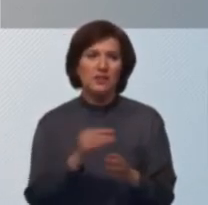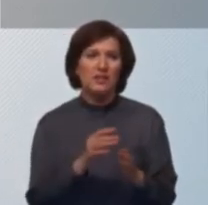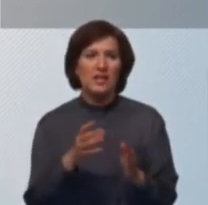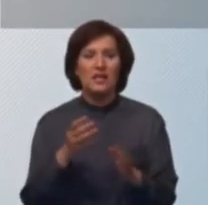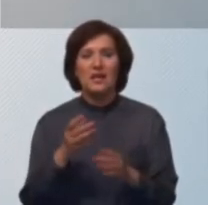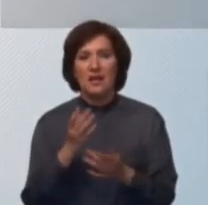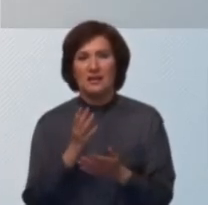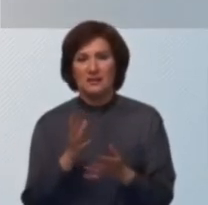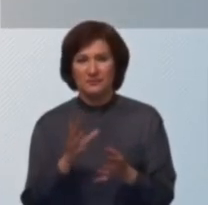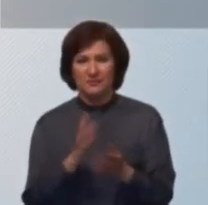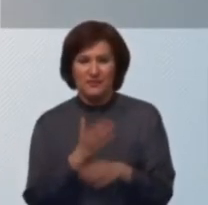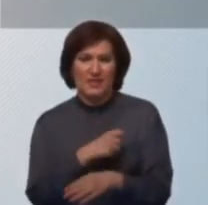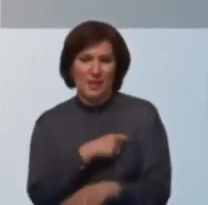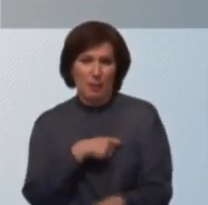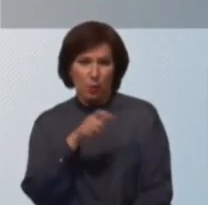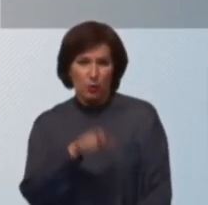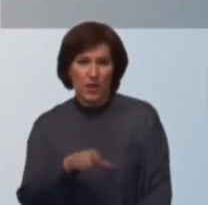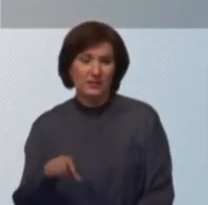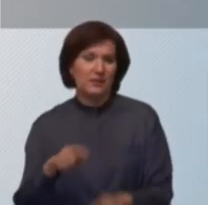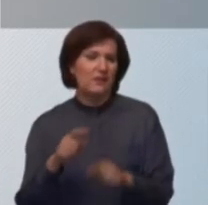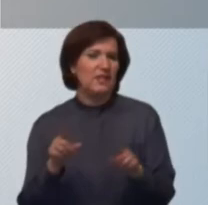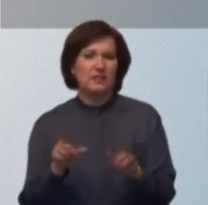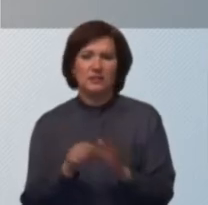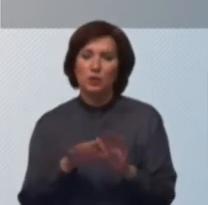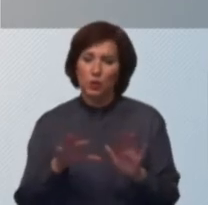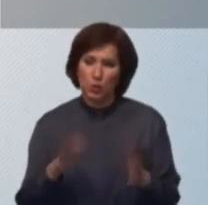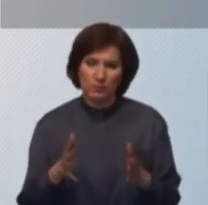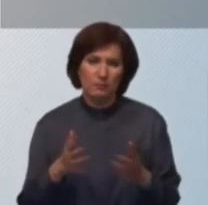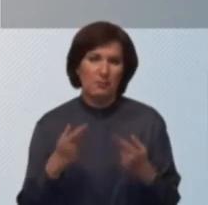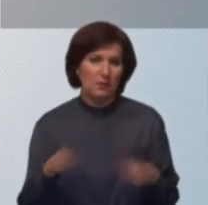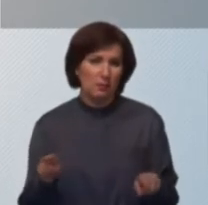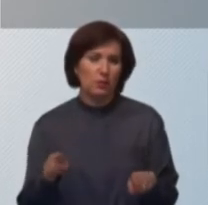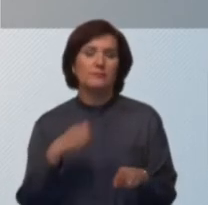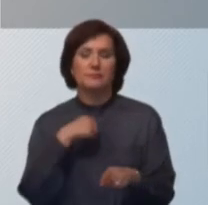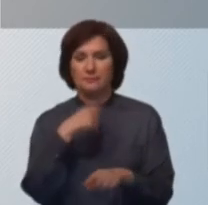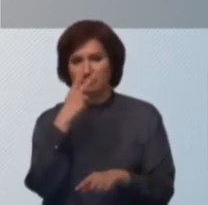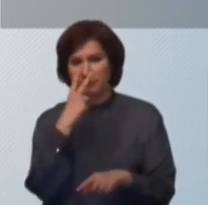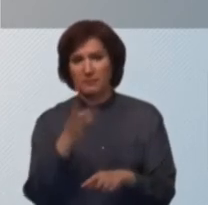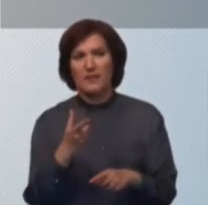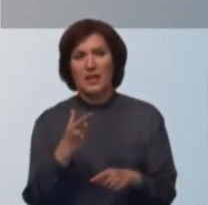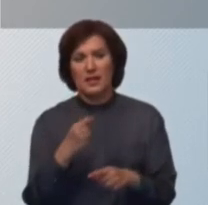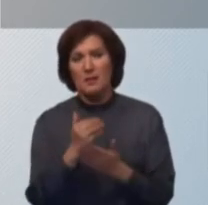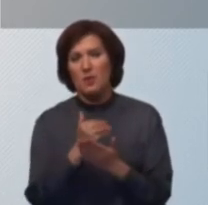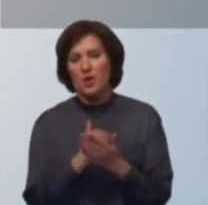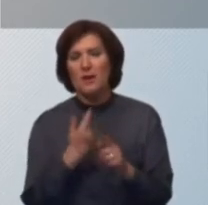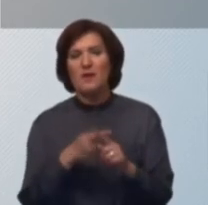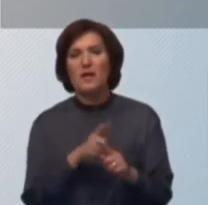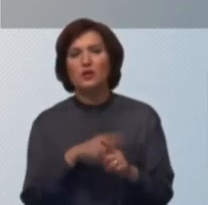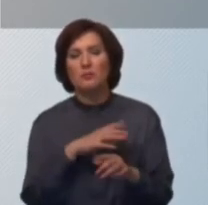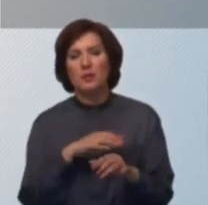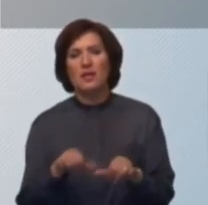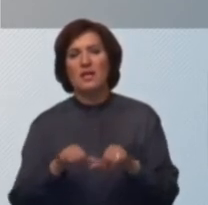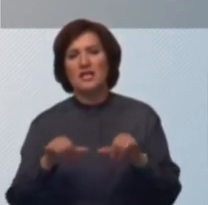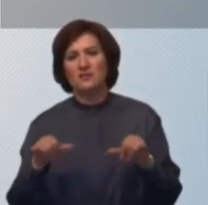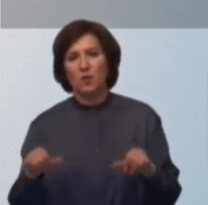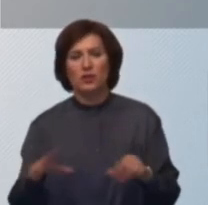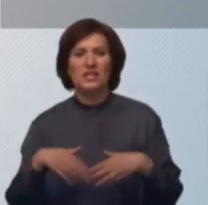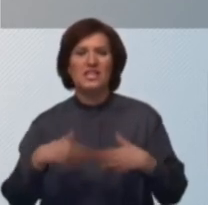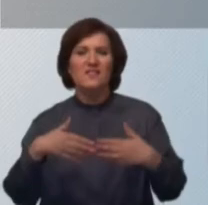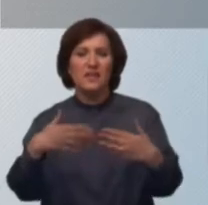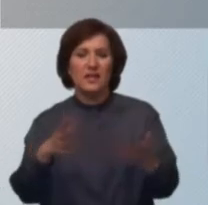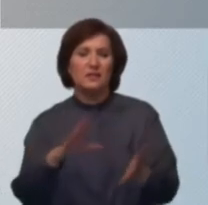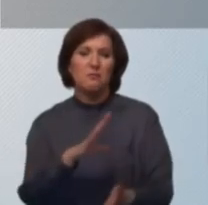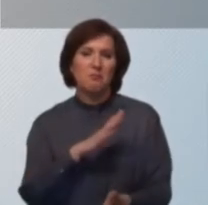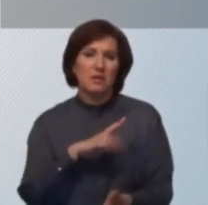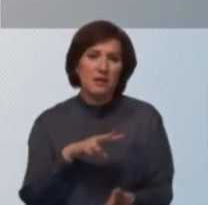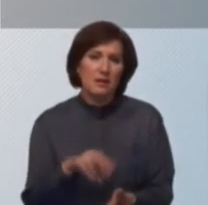составляющей депутатской, и с другими моментами. Я вижу те вещи, где программы, которые были развернуты и двигались,